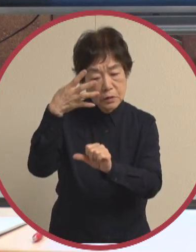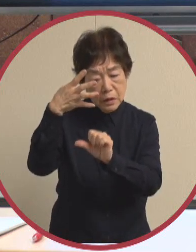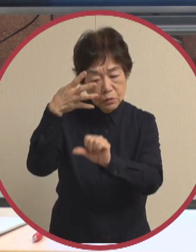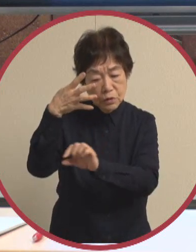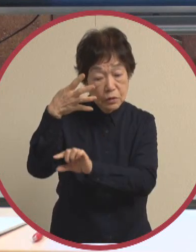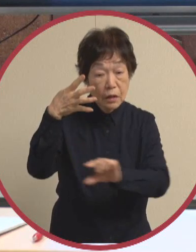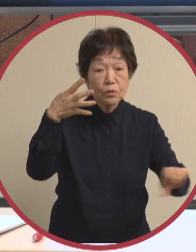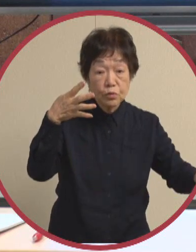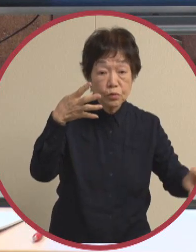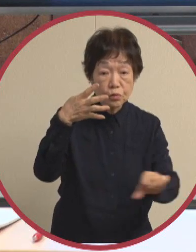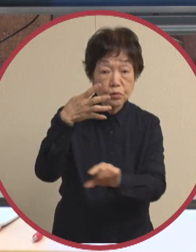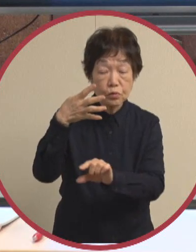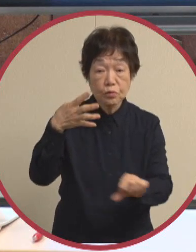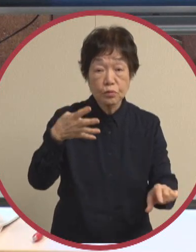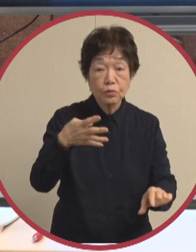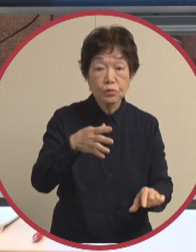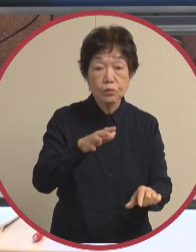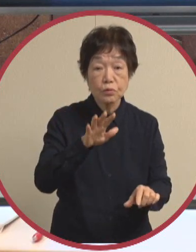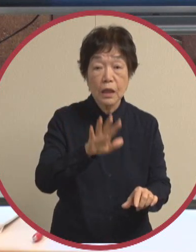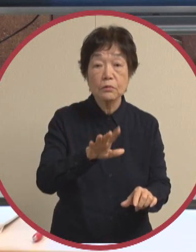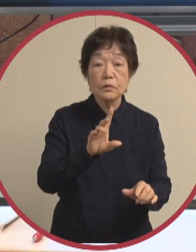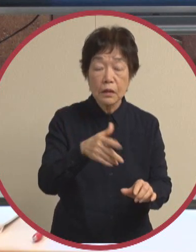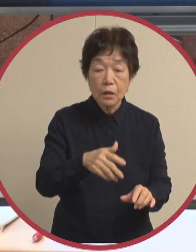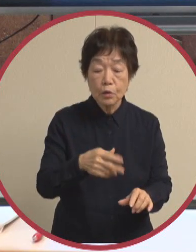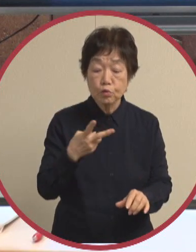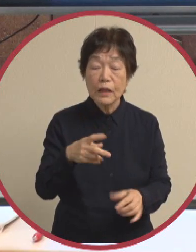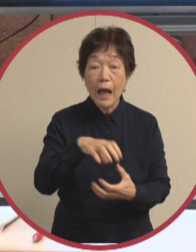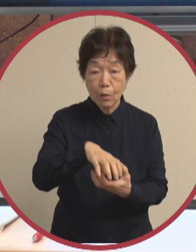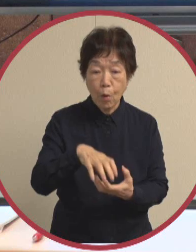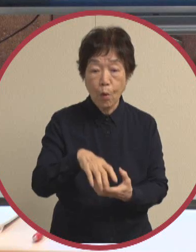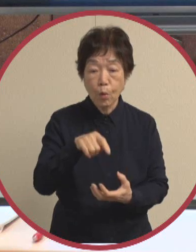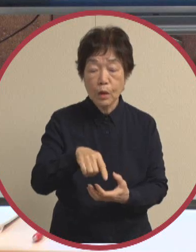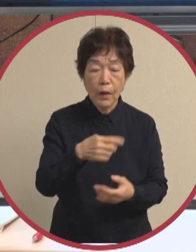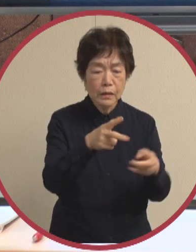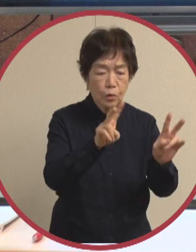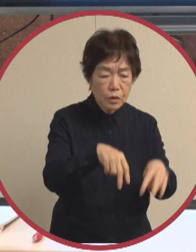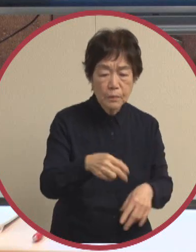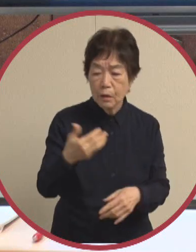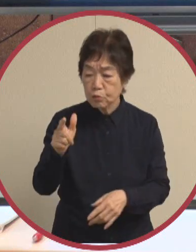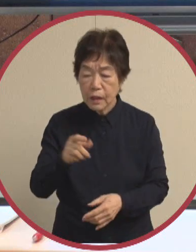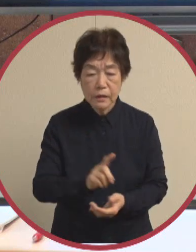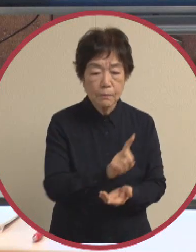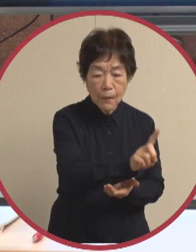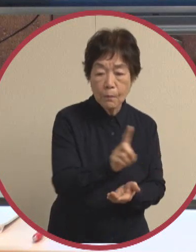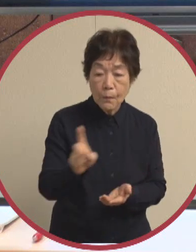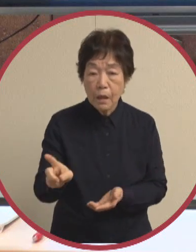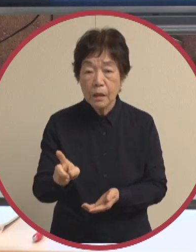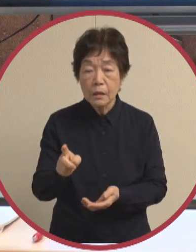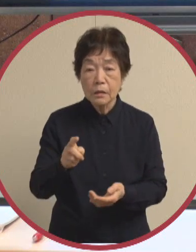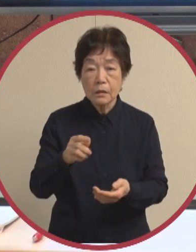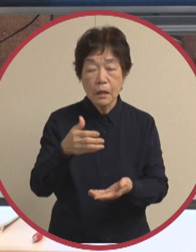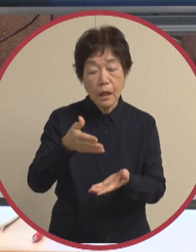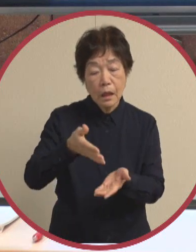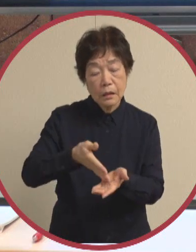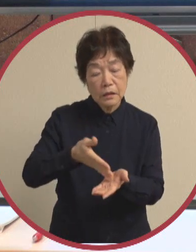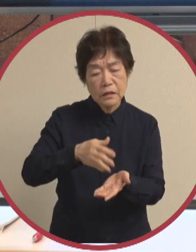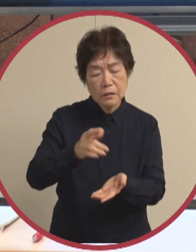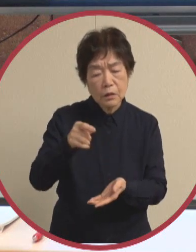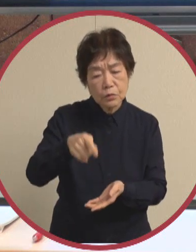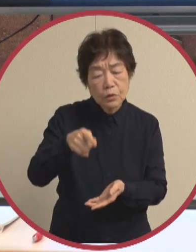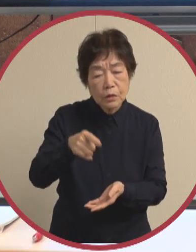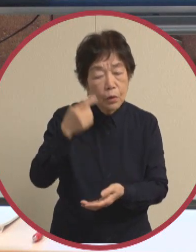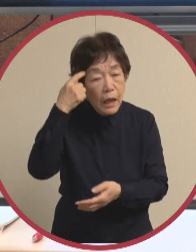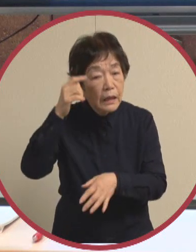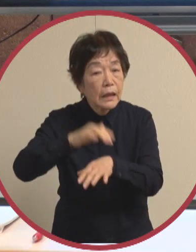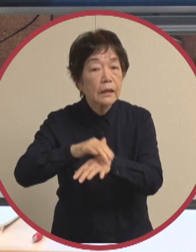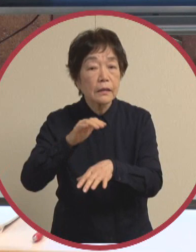箱あるんですけれども、 はい、 これについて広島市と呉市に配分されるということで、 はいはい、 まあ、これの考え方とですね、